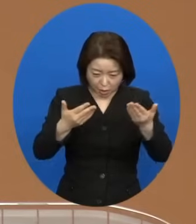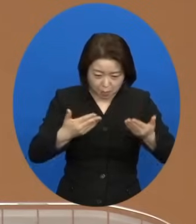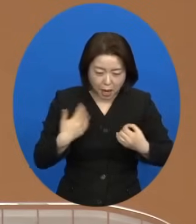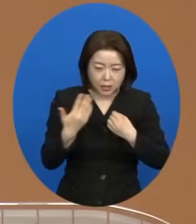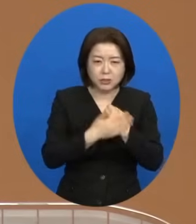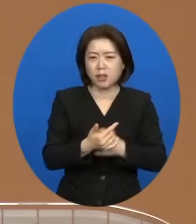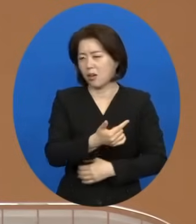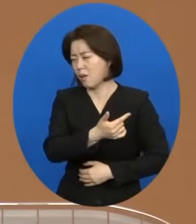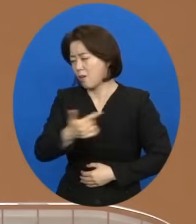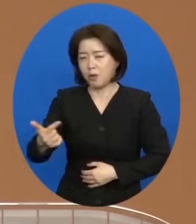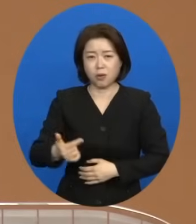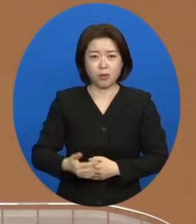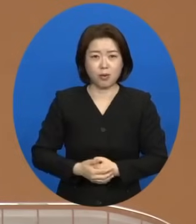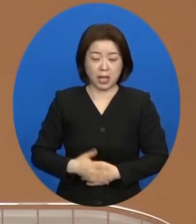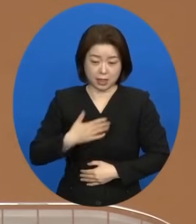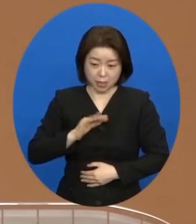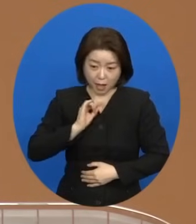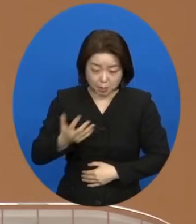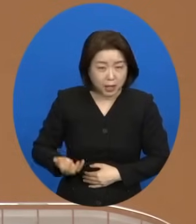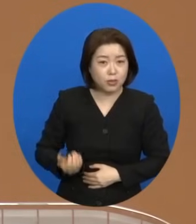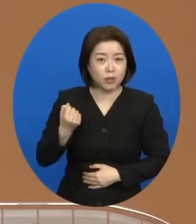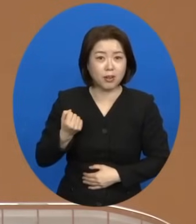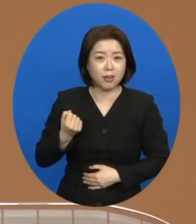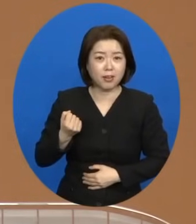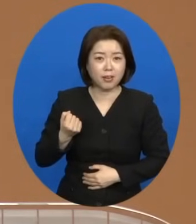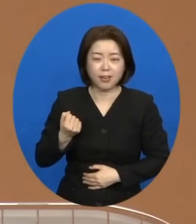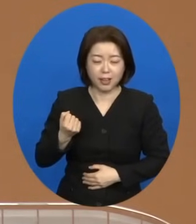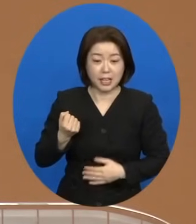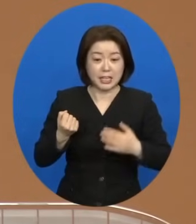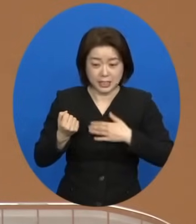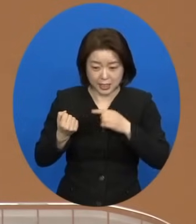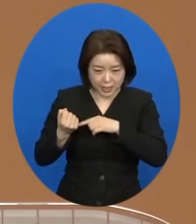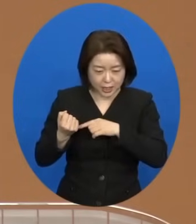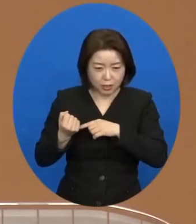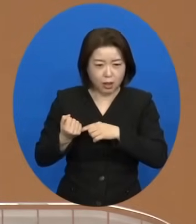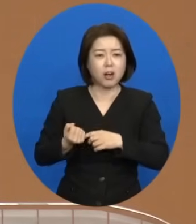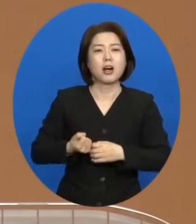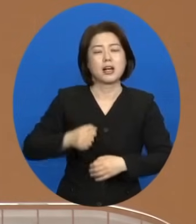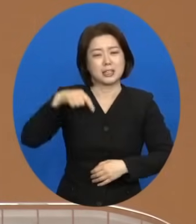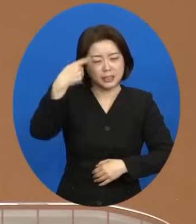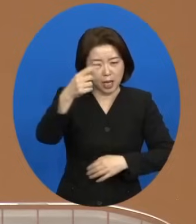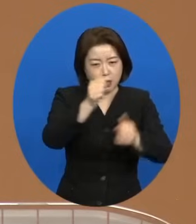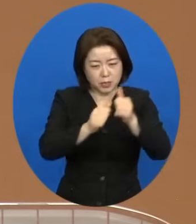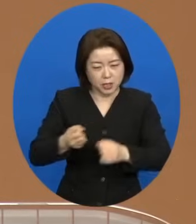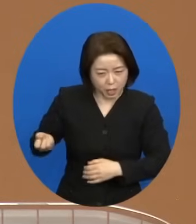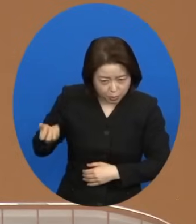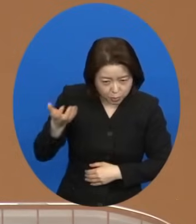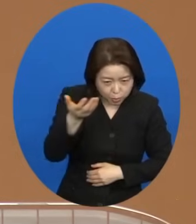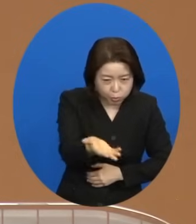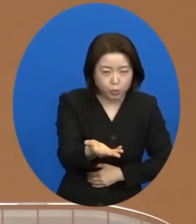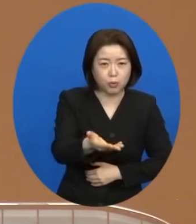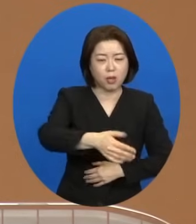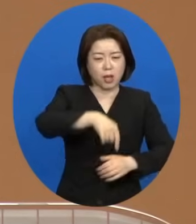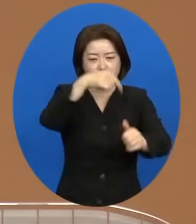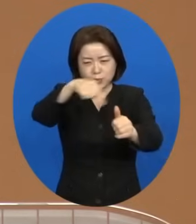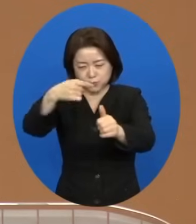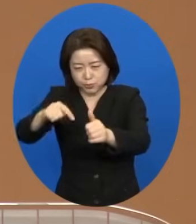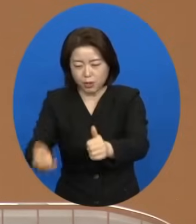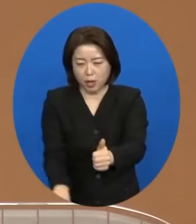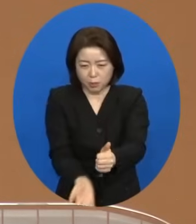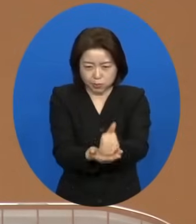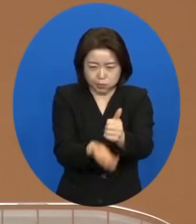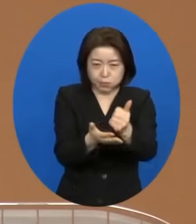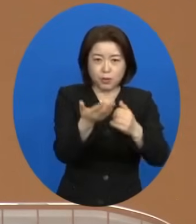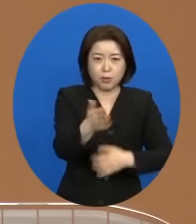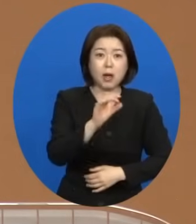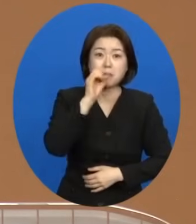큰데 우리만 우리만 살겠습니까 이제는 누군가를 다음 세대를 끌어줘야 되지 않겠습 그래려 한마디가